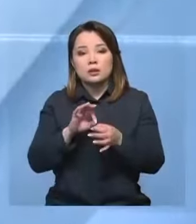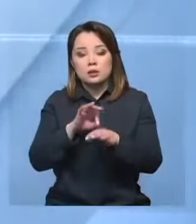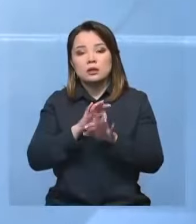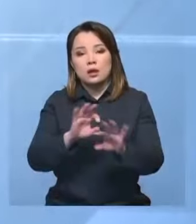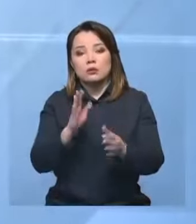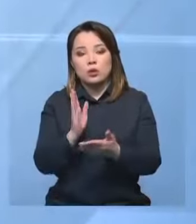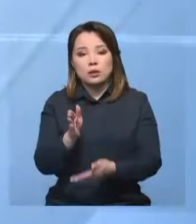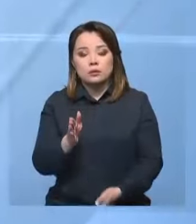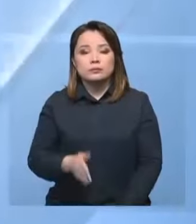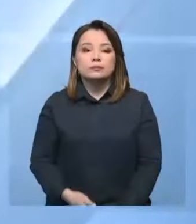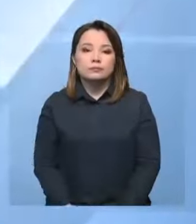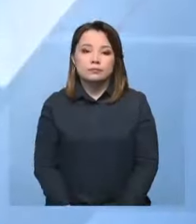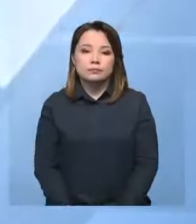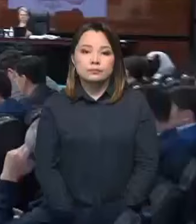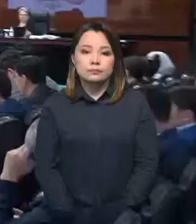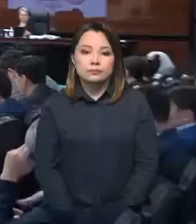айтылды.